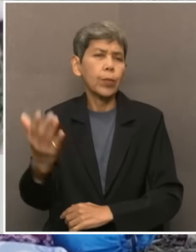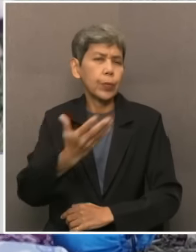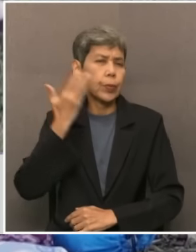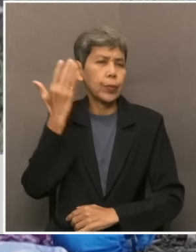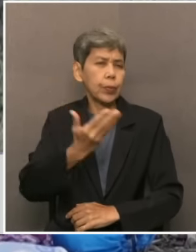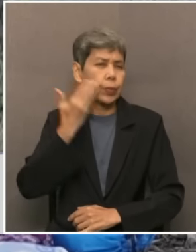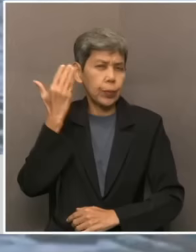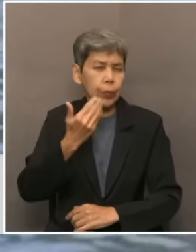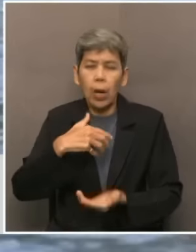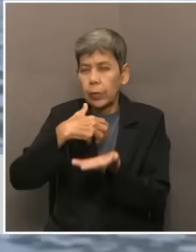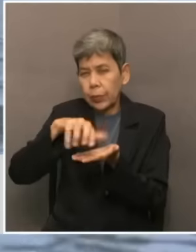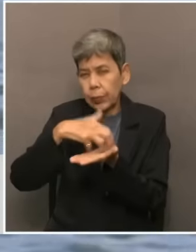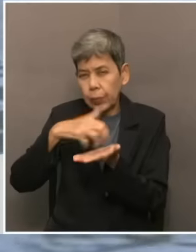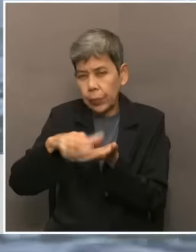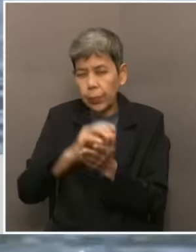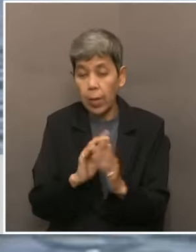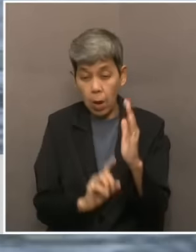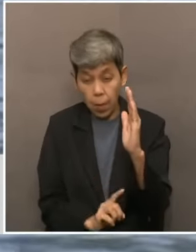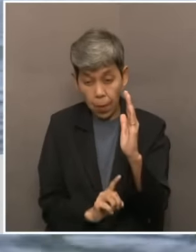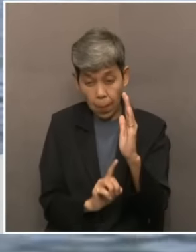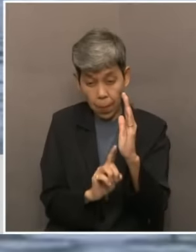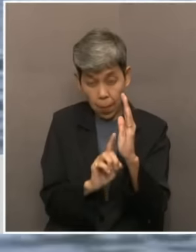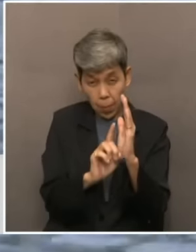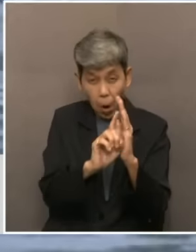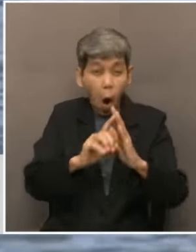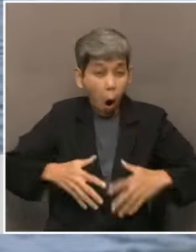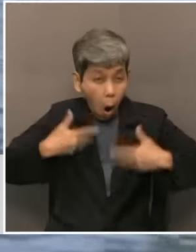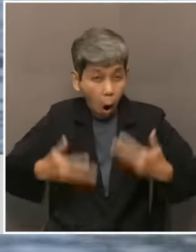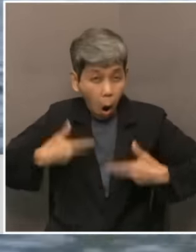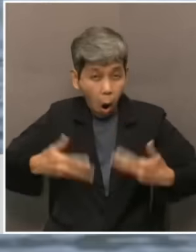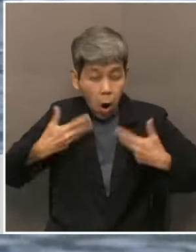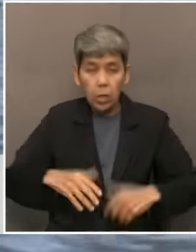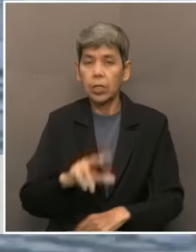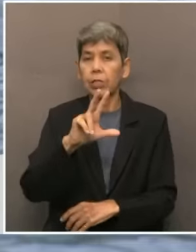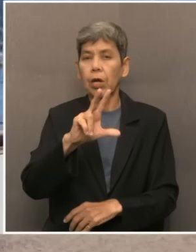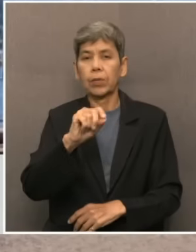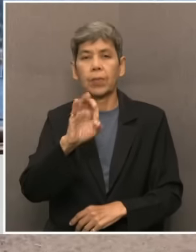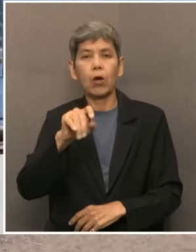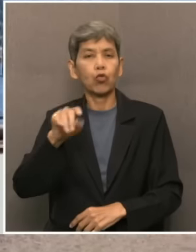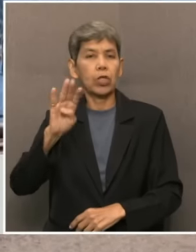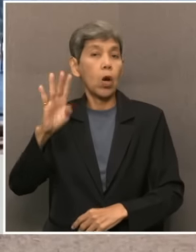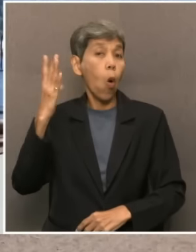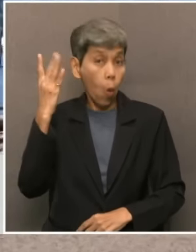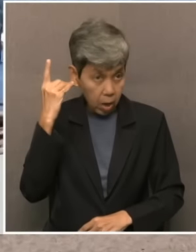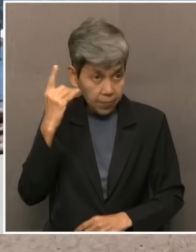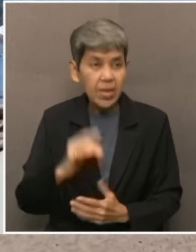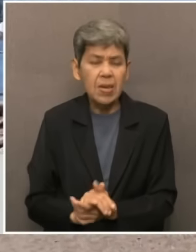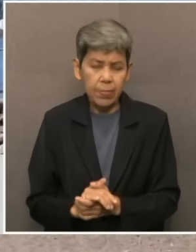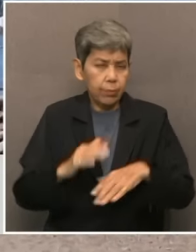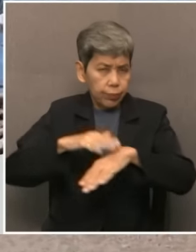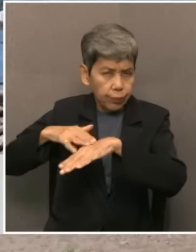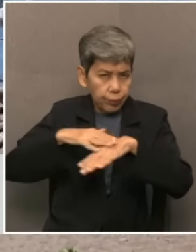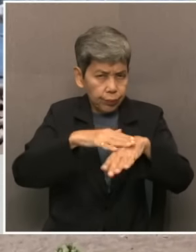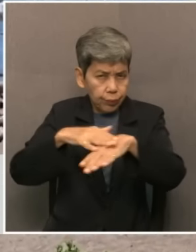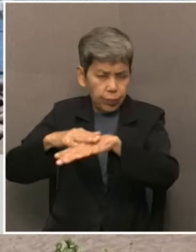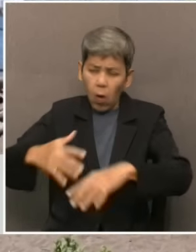วิทยาแห่งชาติ รายงานว่า อุภูมในมอนนี้สูงถึง 39.4 องศาเมื่วันนี้มีการออกคำเตินนะคะ